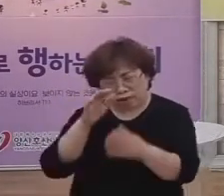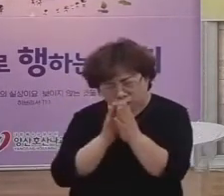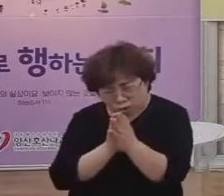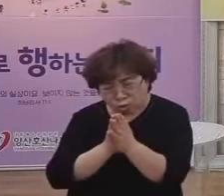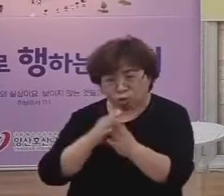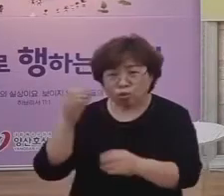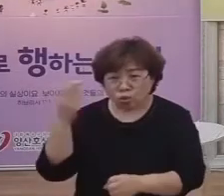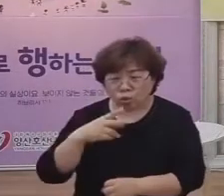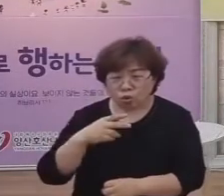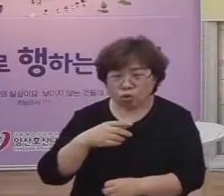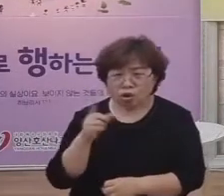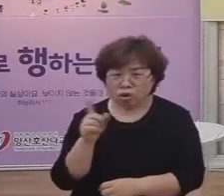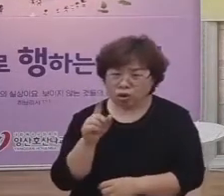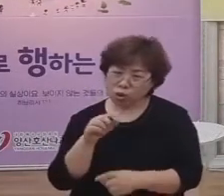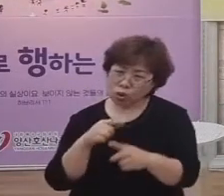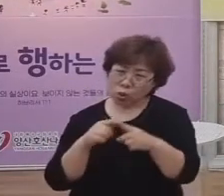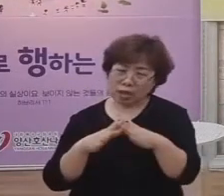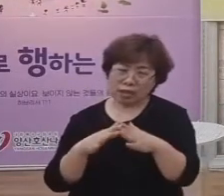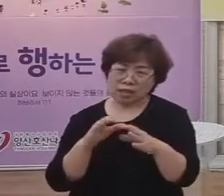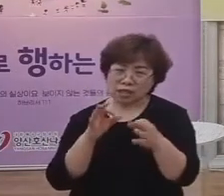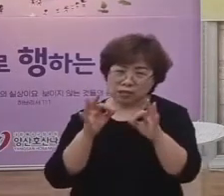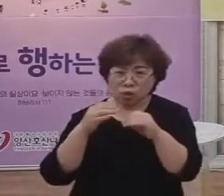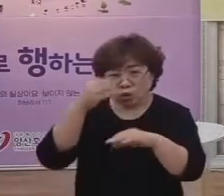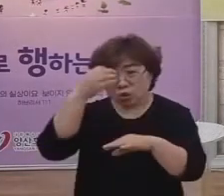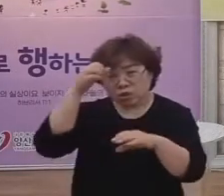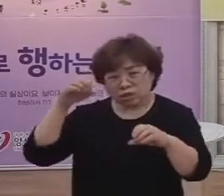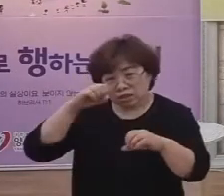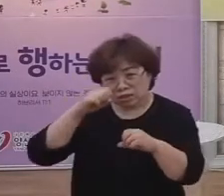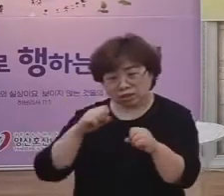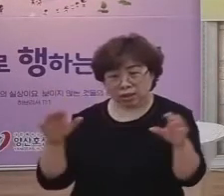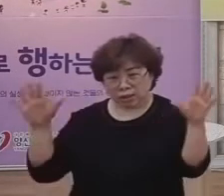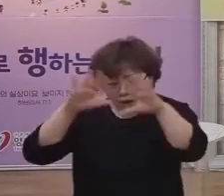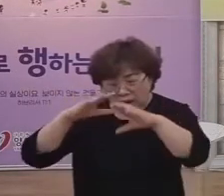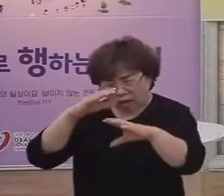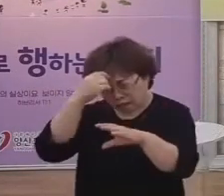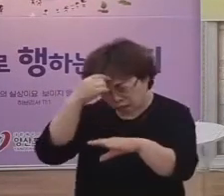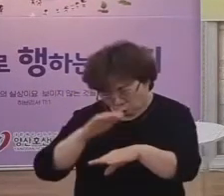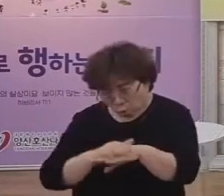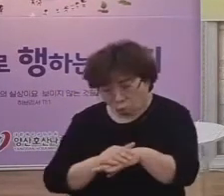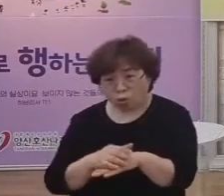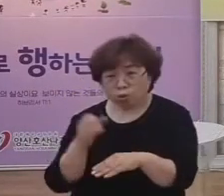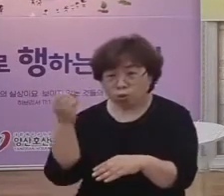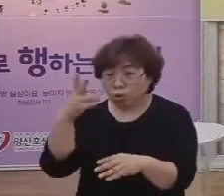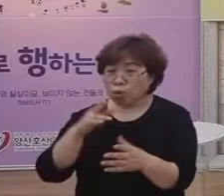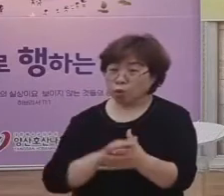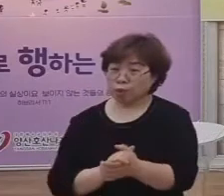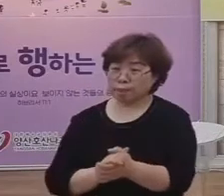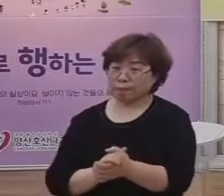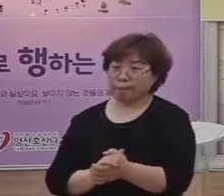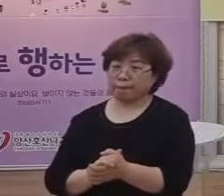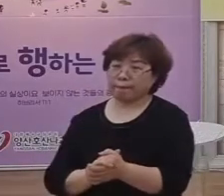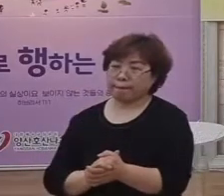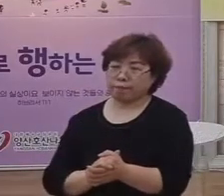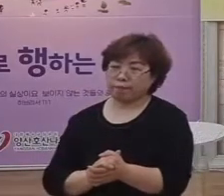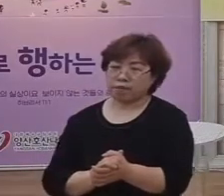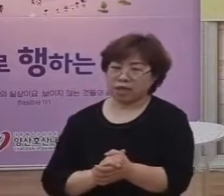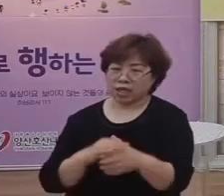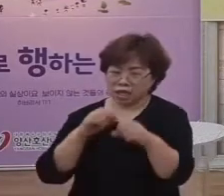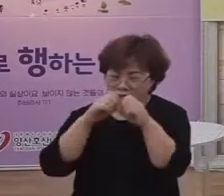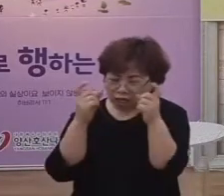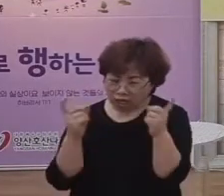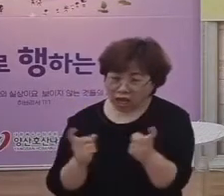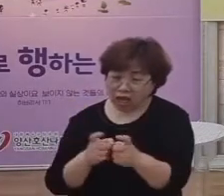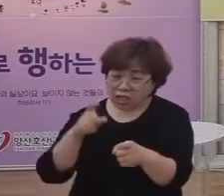어떤 교회들은 금요 철야까지 얼마나 많은 예배들이 존재하는지 모릅니다. 그런가 하면 그게 끝이 아닙니다.